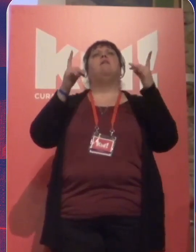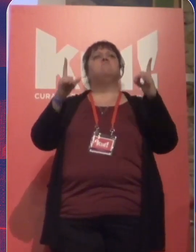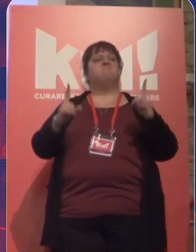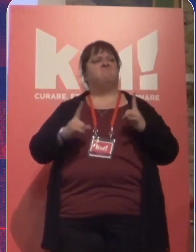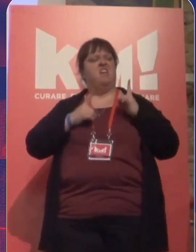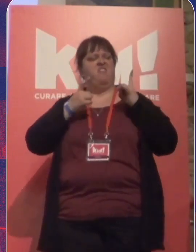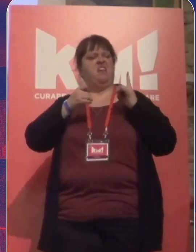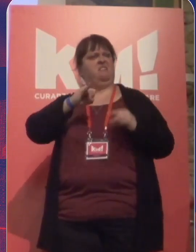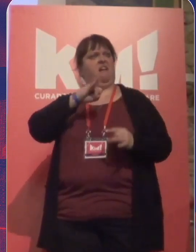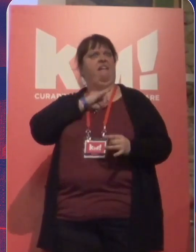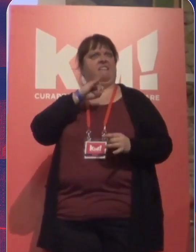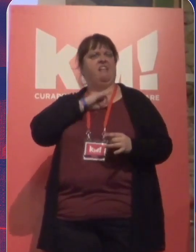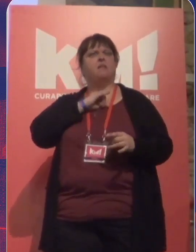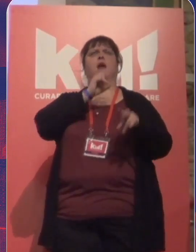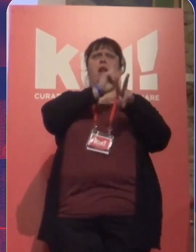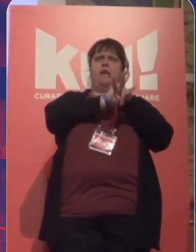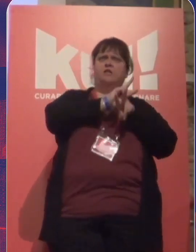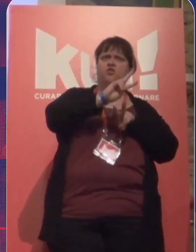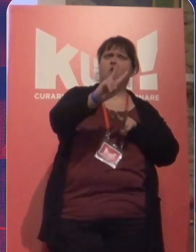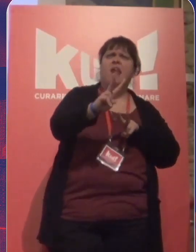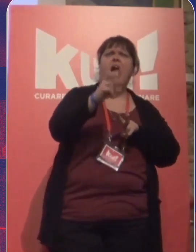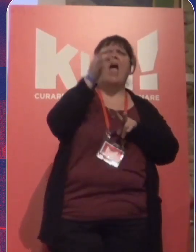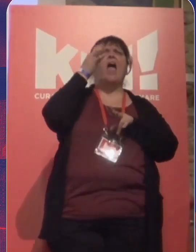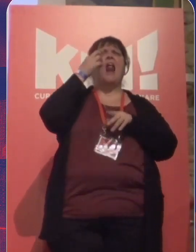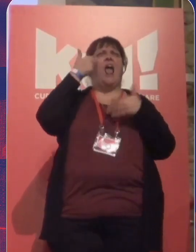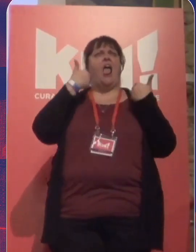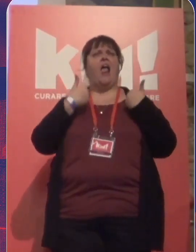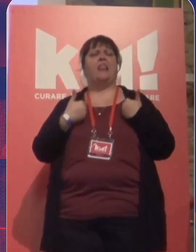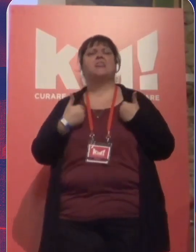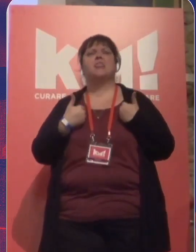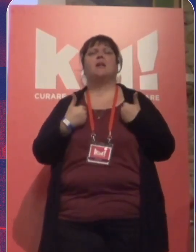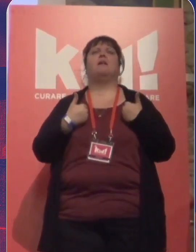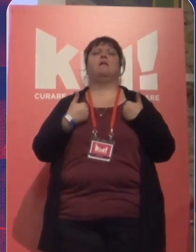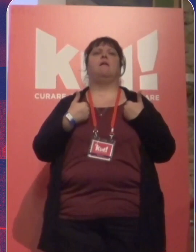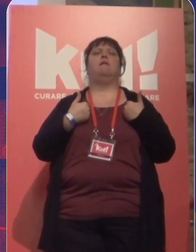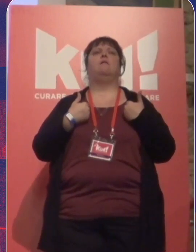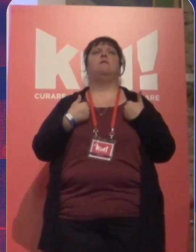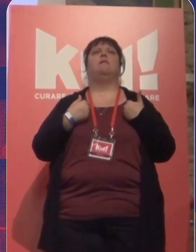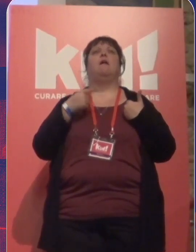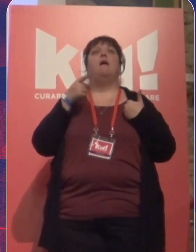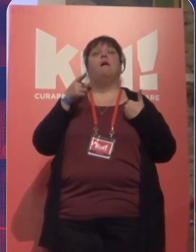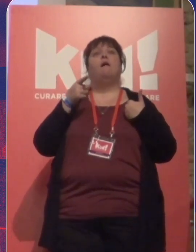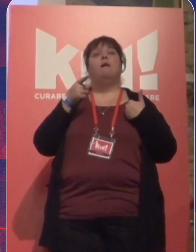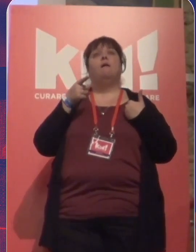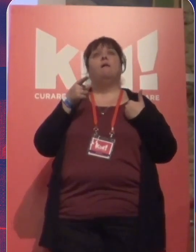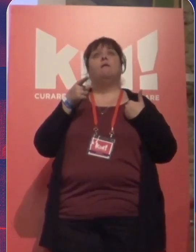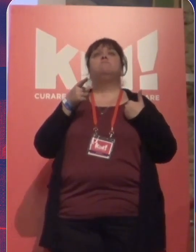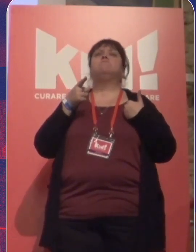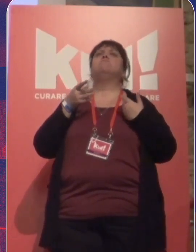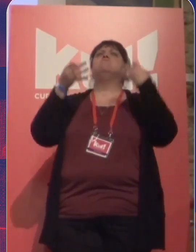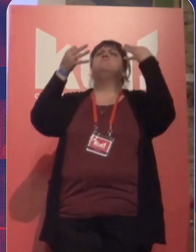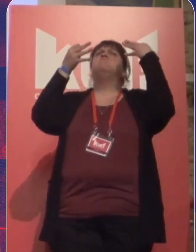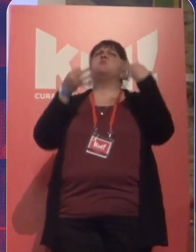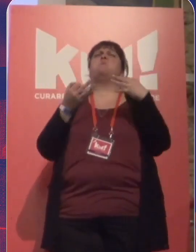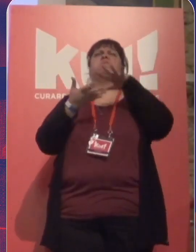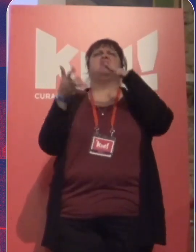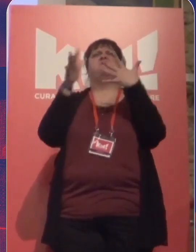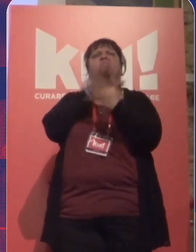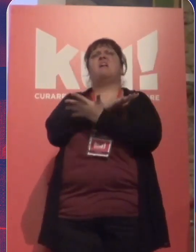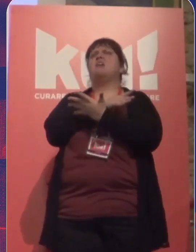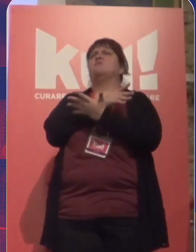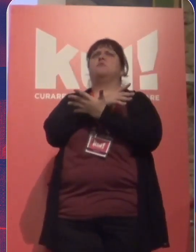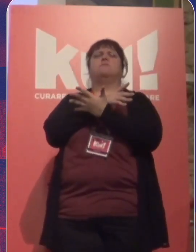etnica come diciamo così motivo fondamentale della vita della polis